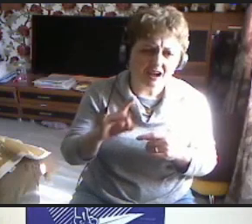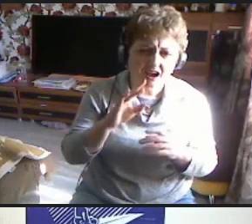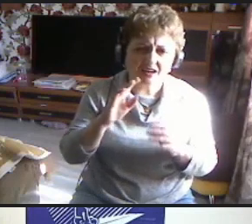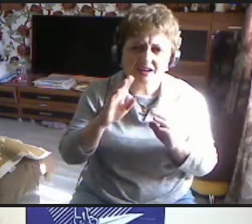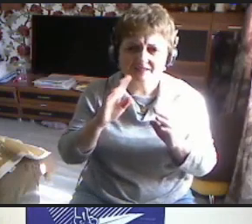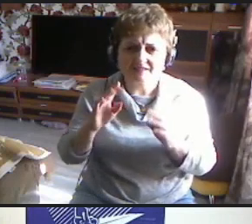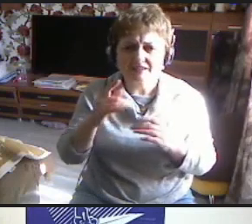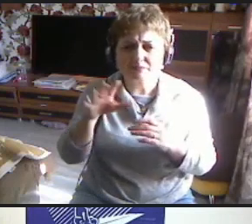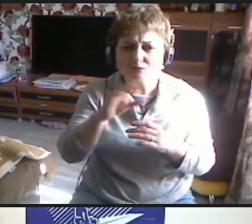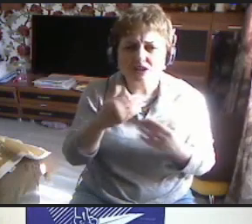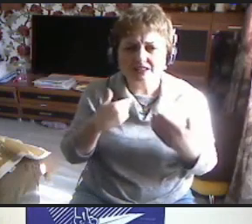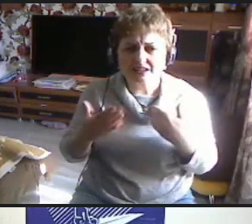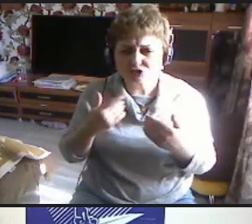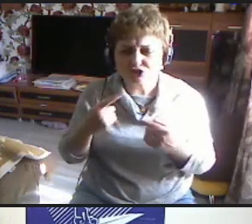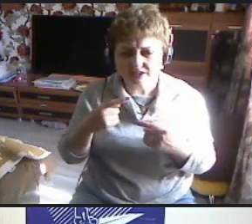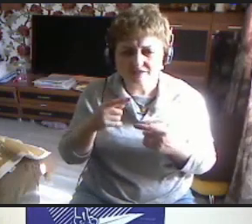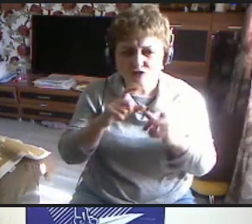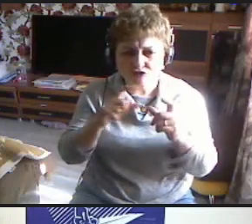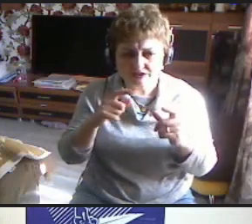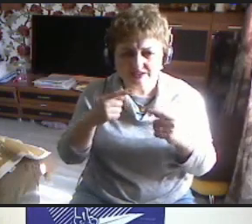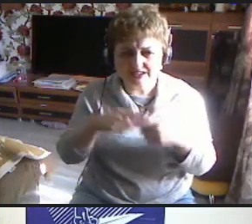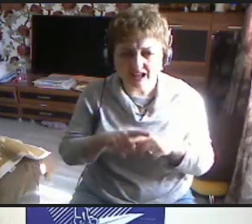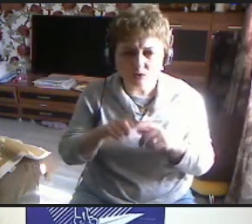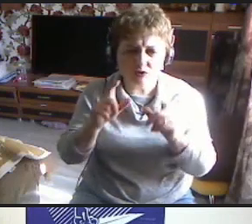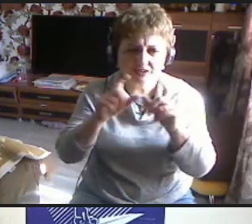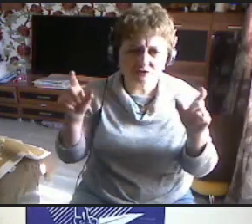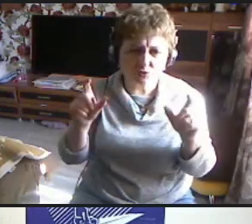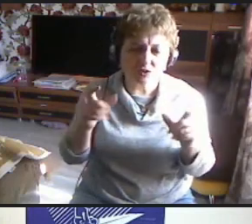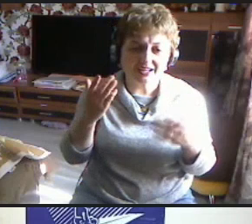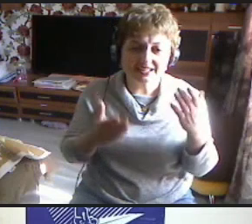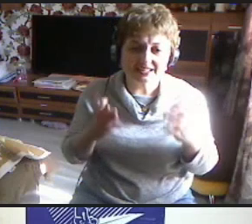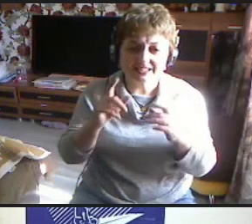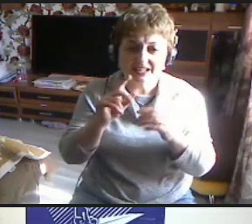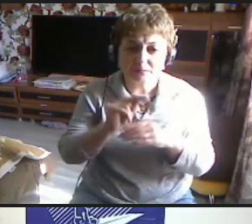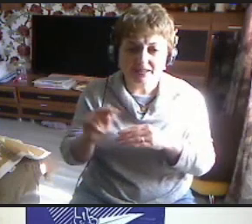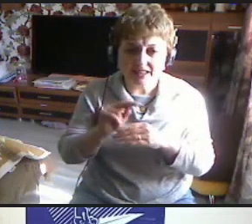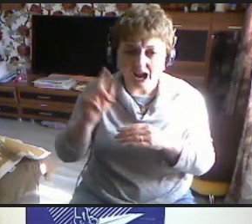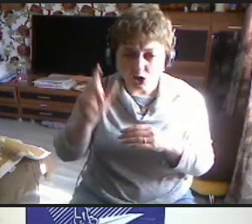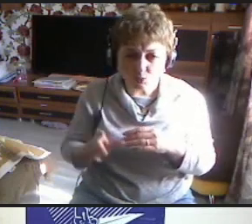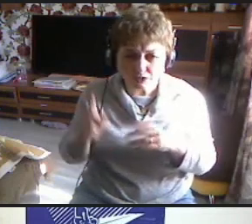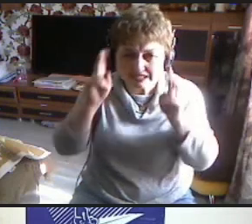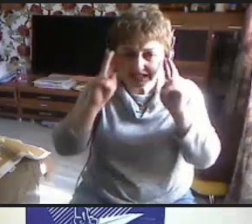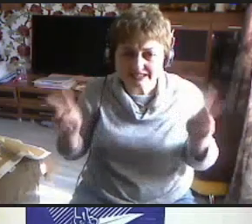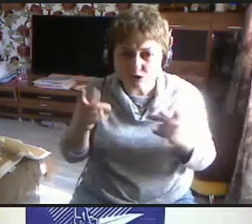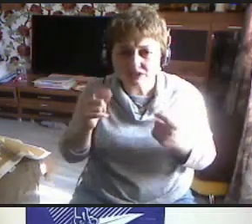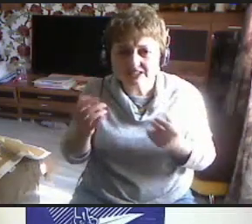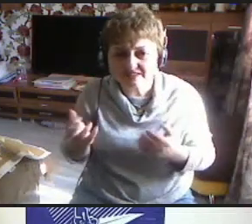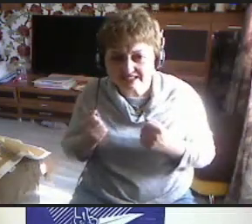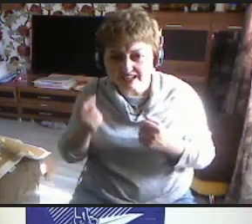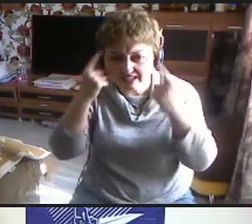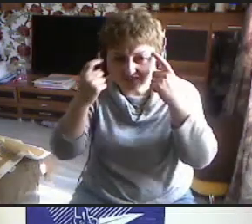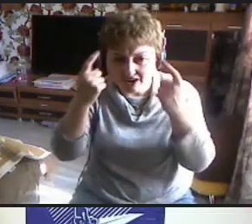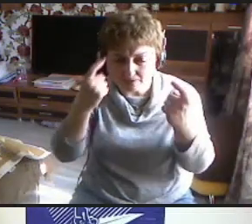технологий в школах. Поэтому, если педагоги школы не знают, где взять эту информацию,